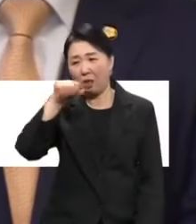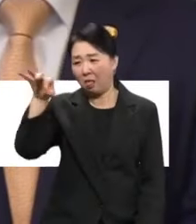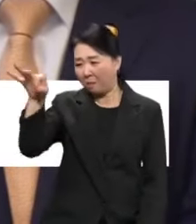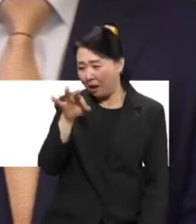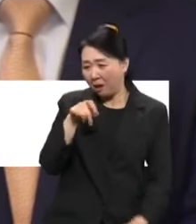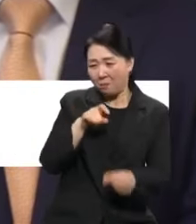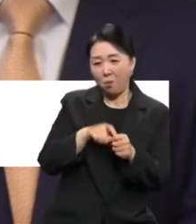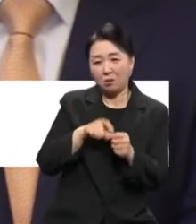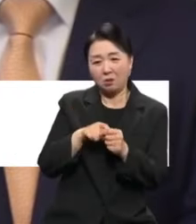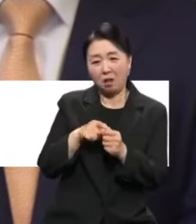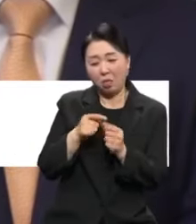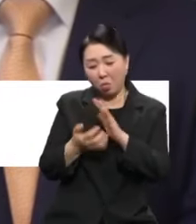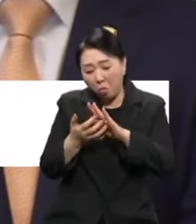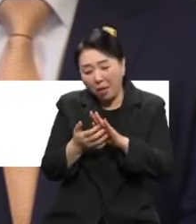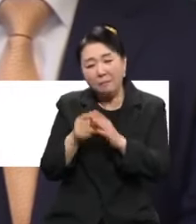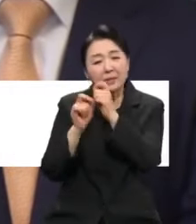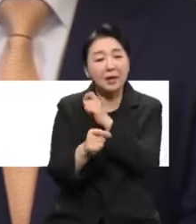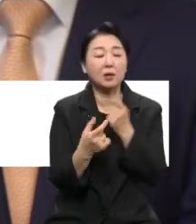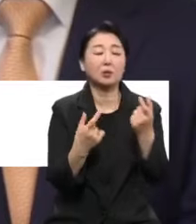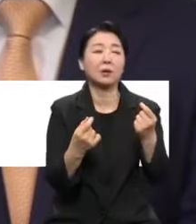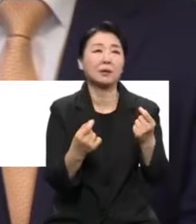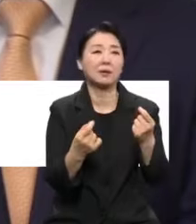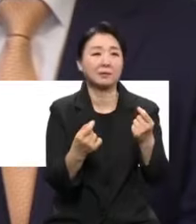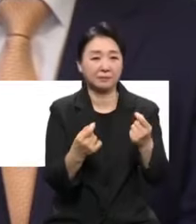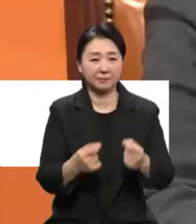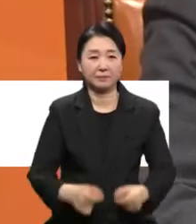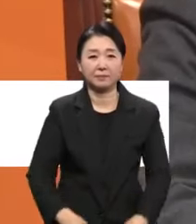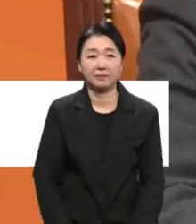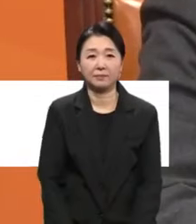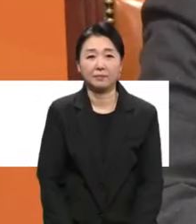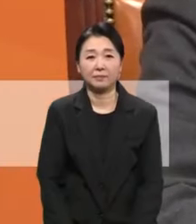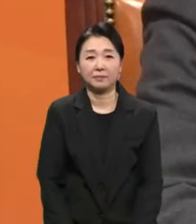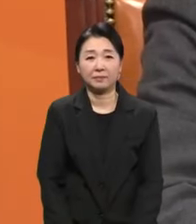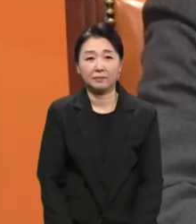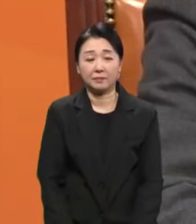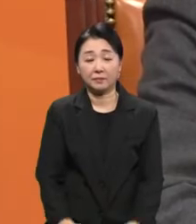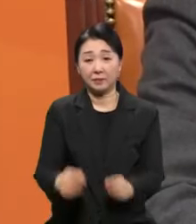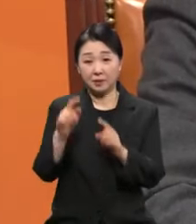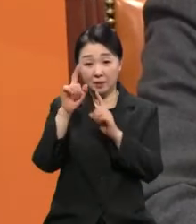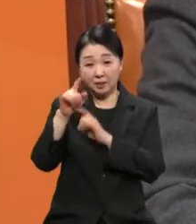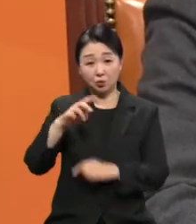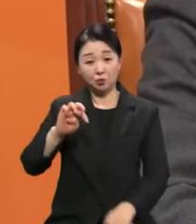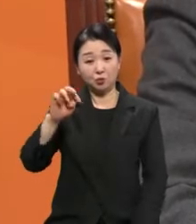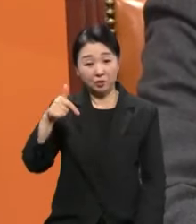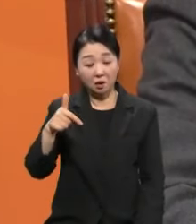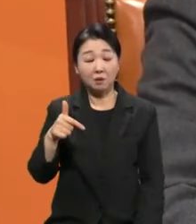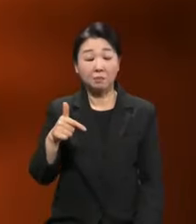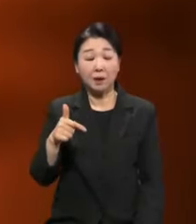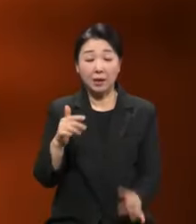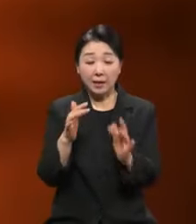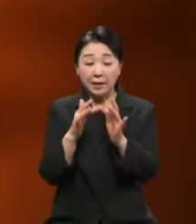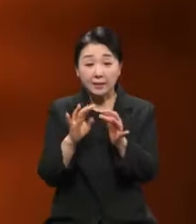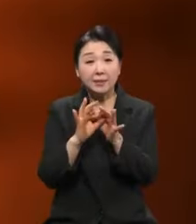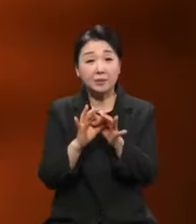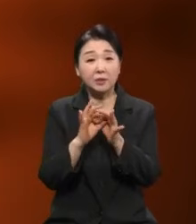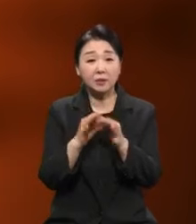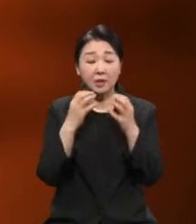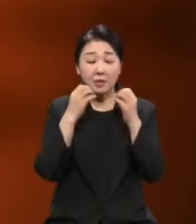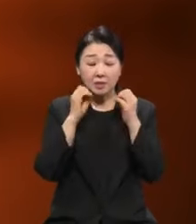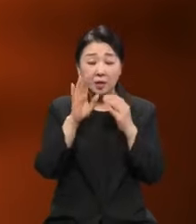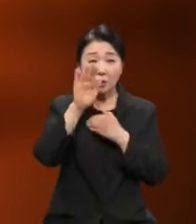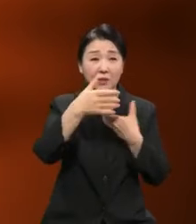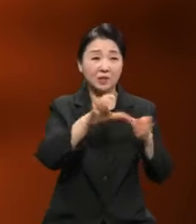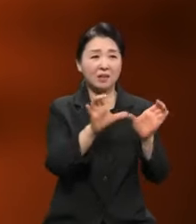사기라고 말하더라도 저는 과한 말이 아니라고 생각합니다. 이준석 대표는 소셜미디어를 통해 새로운 미래 측의 비난성